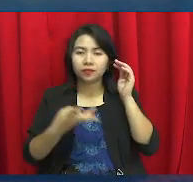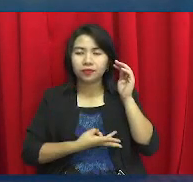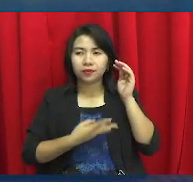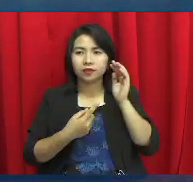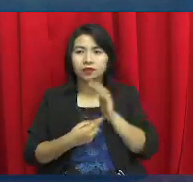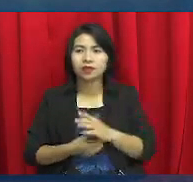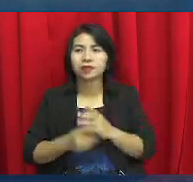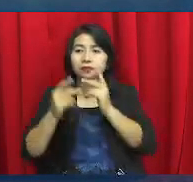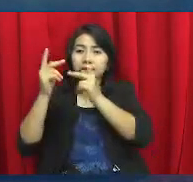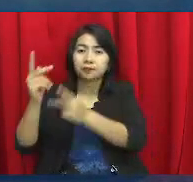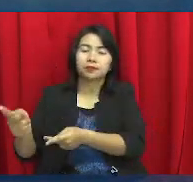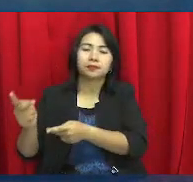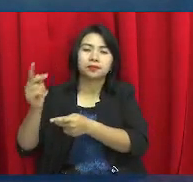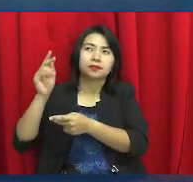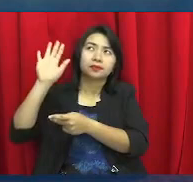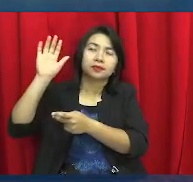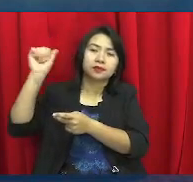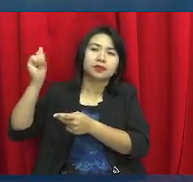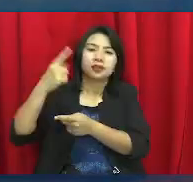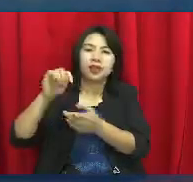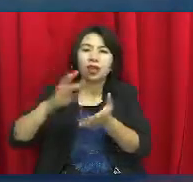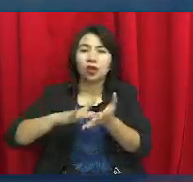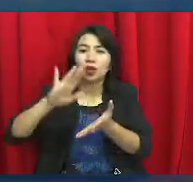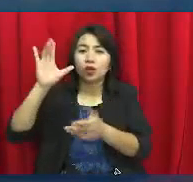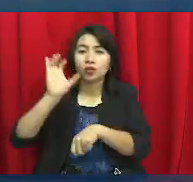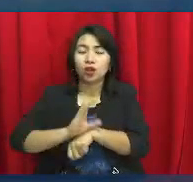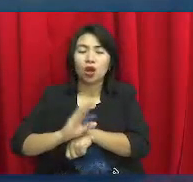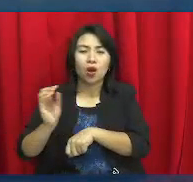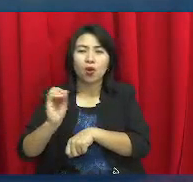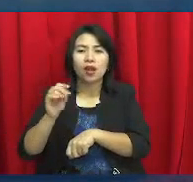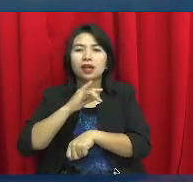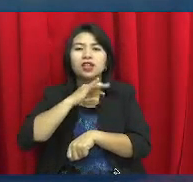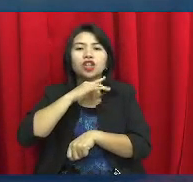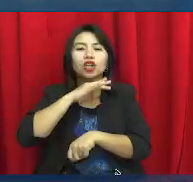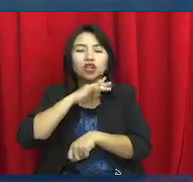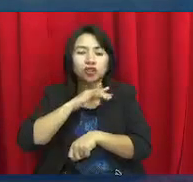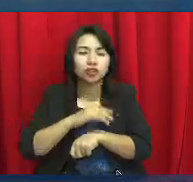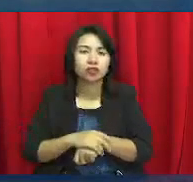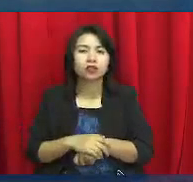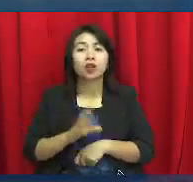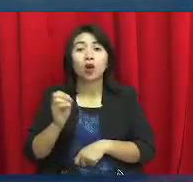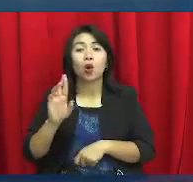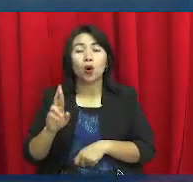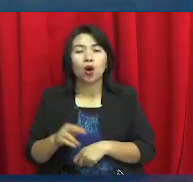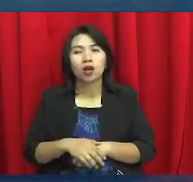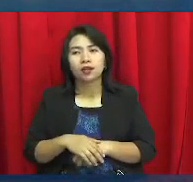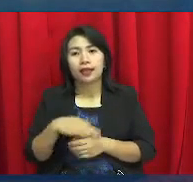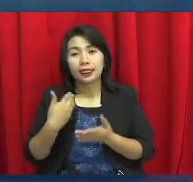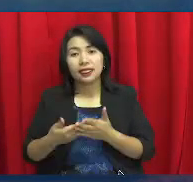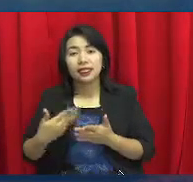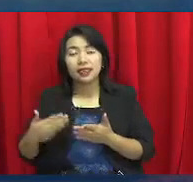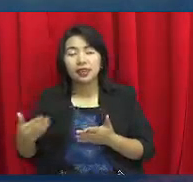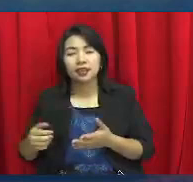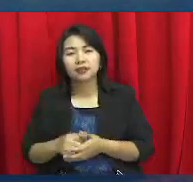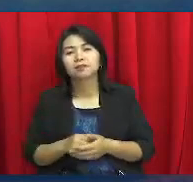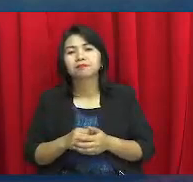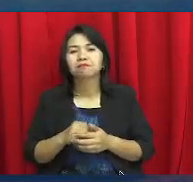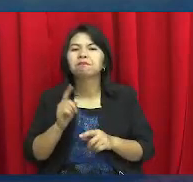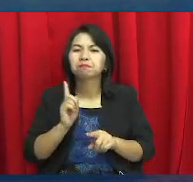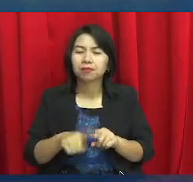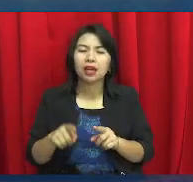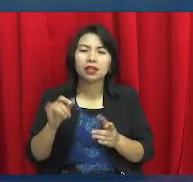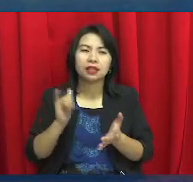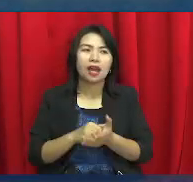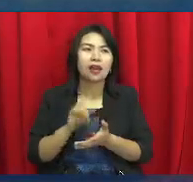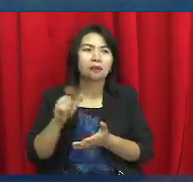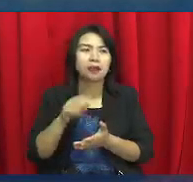to himself a glorious church, not having spot or wrinkle or any such thing, but that it should be